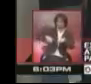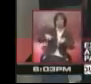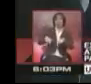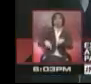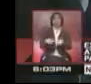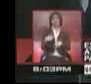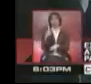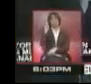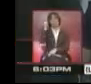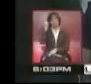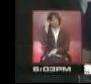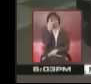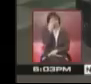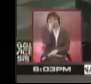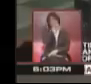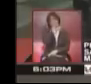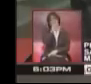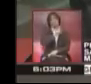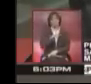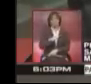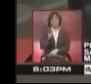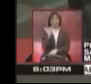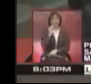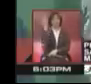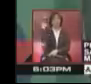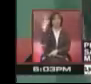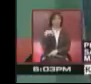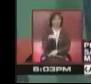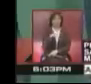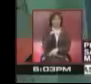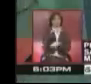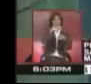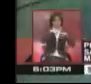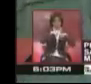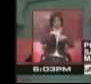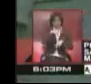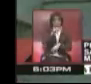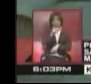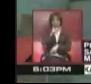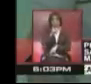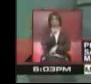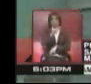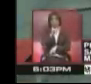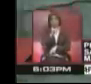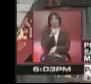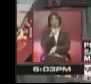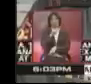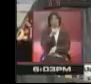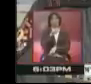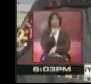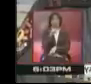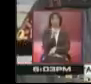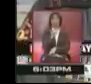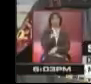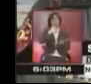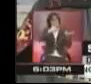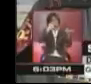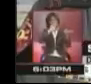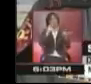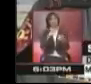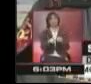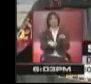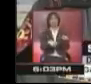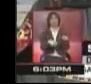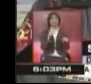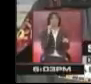Politikang hinihinalang motibo ng krimen. Dati nang tinambangan si Arsino sa Pangasinan noong Marso na nakaraang taon. Itong babae, tumakbo itong kapitan